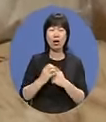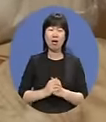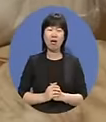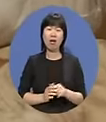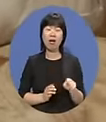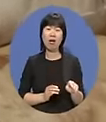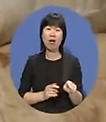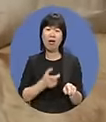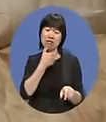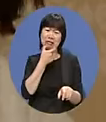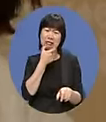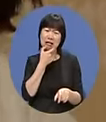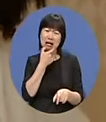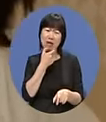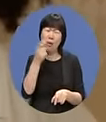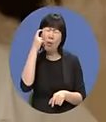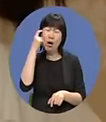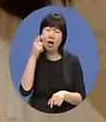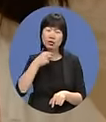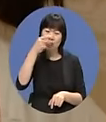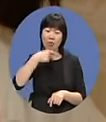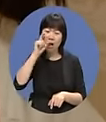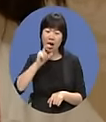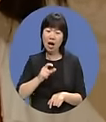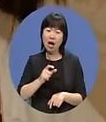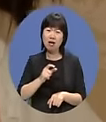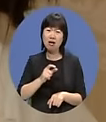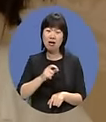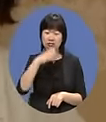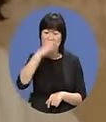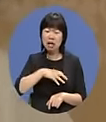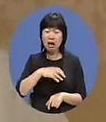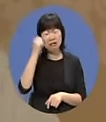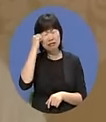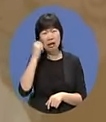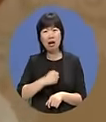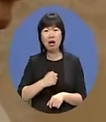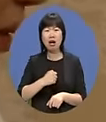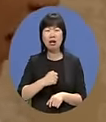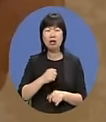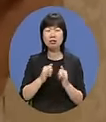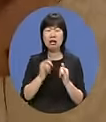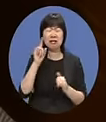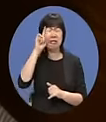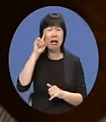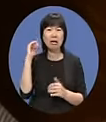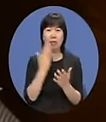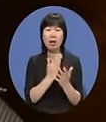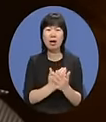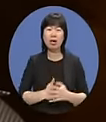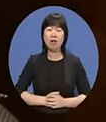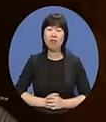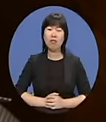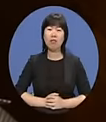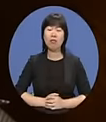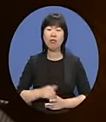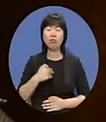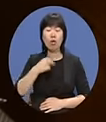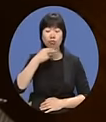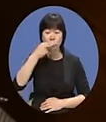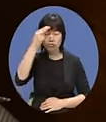진짜 싫다는데 왜 이래? 술 먹었으면 곱게 잠이나 자. 사람 짜증나게 하지 말고. 아, 나술 별로